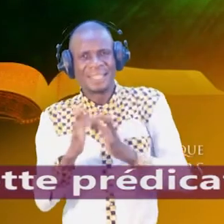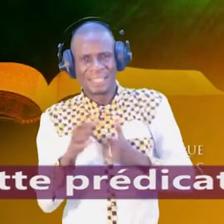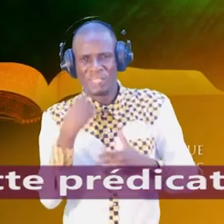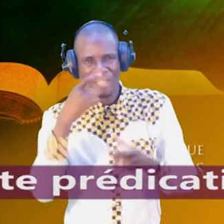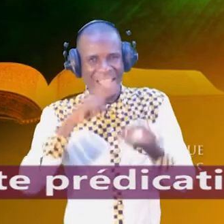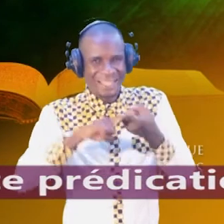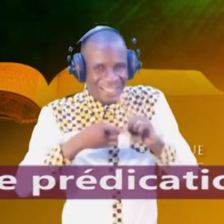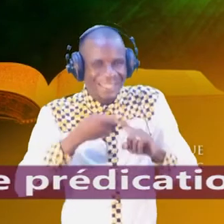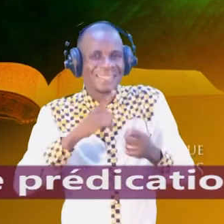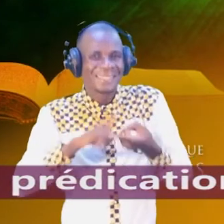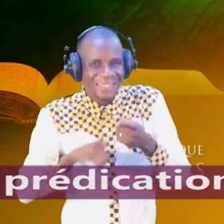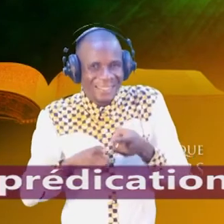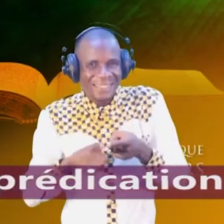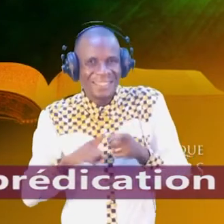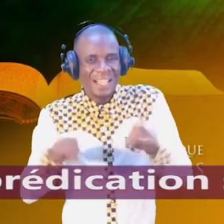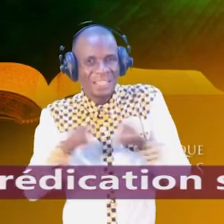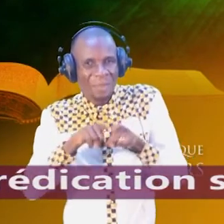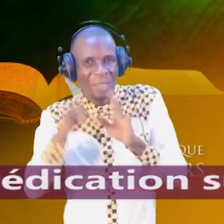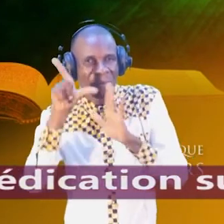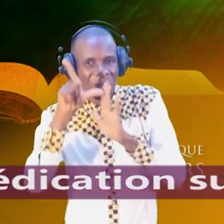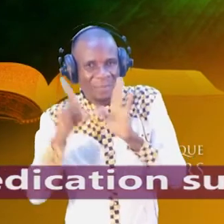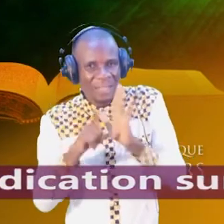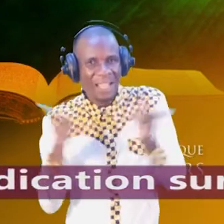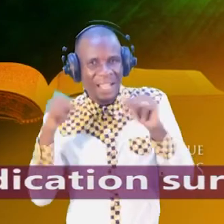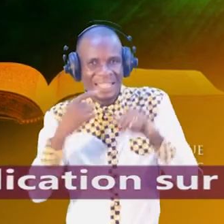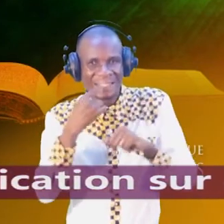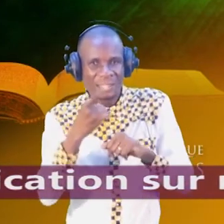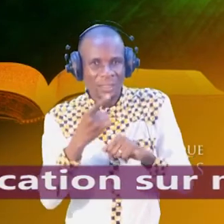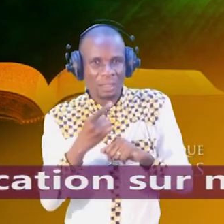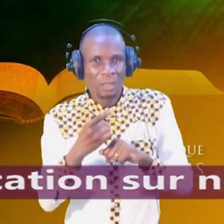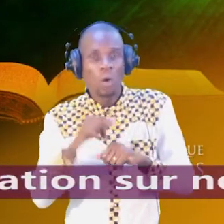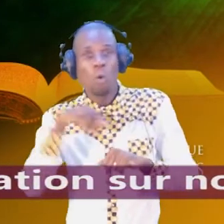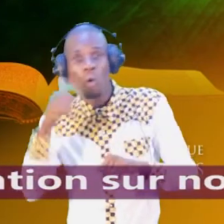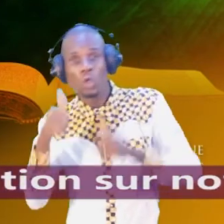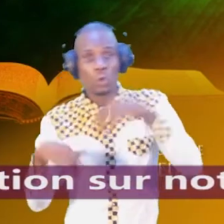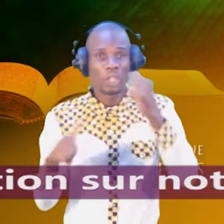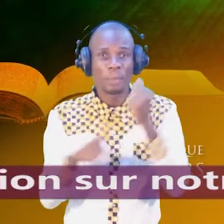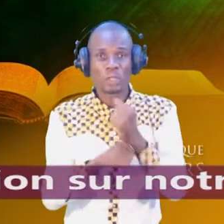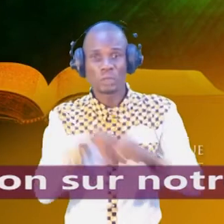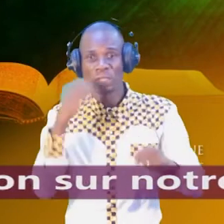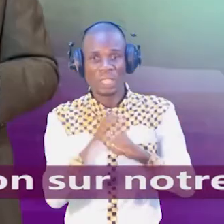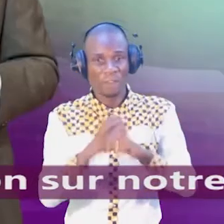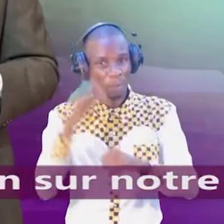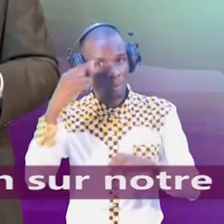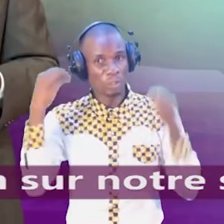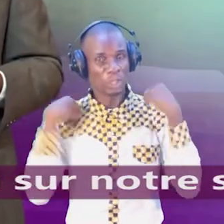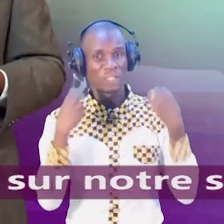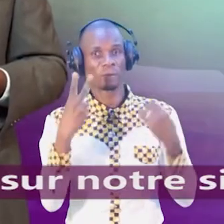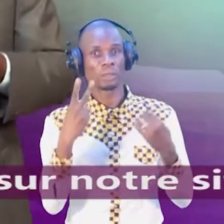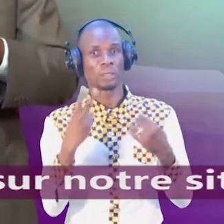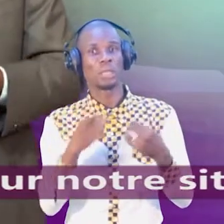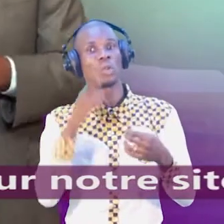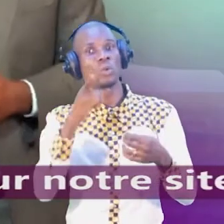nkolo Nzambe na yo na motema na yo mobimba na bokasi na yo nyonso mpe na makanisi na yo nyonso.